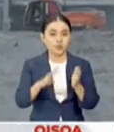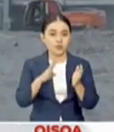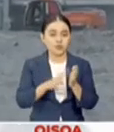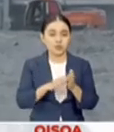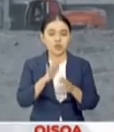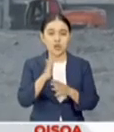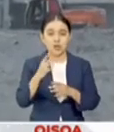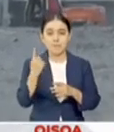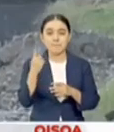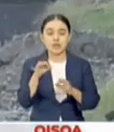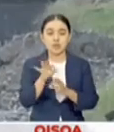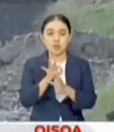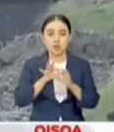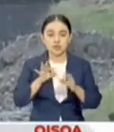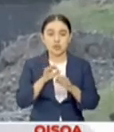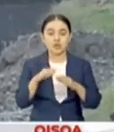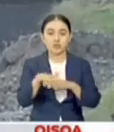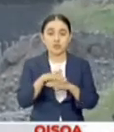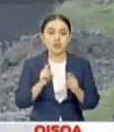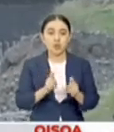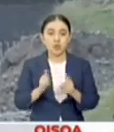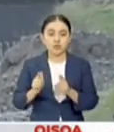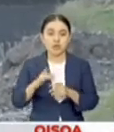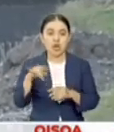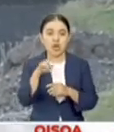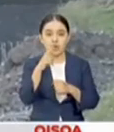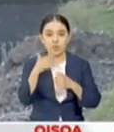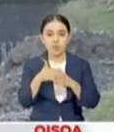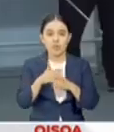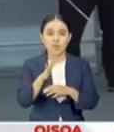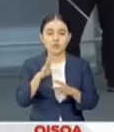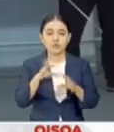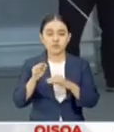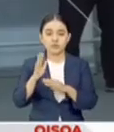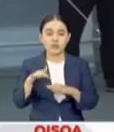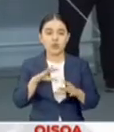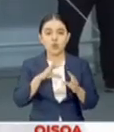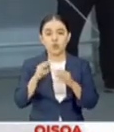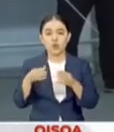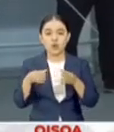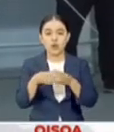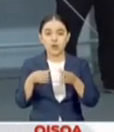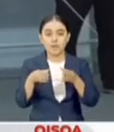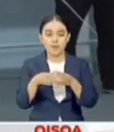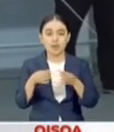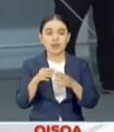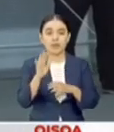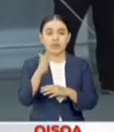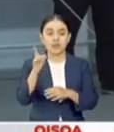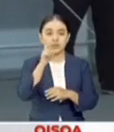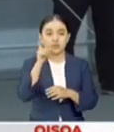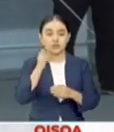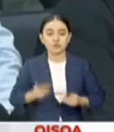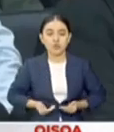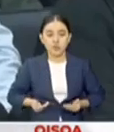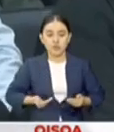tupi loyihaning birinchi bosqichida jamoatchilik roziligi bilan aeroport yaqinidagi bog'ga o'tkaziladi. Ko'chiruvchi kompaniya daraxtlarning yashab ketishiga